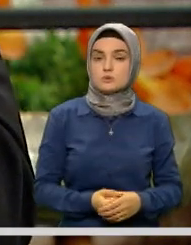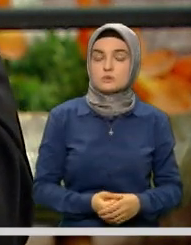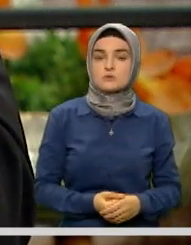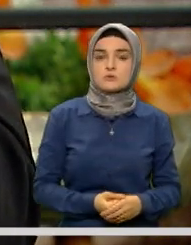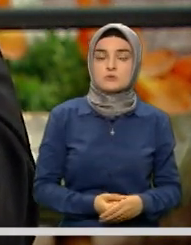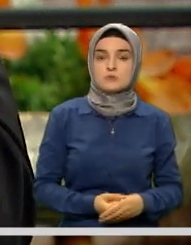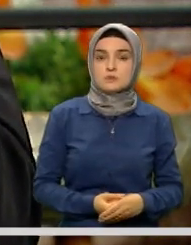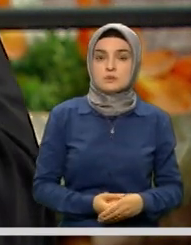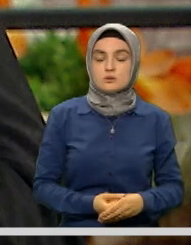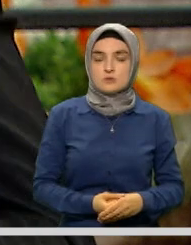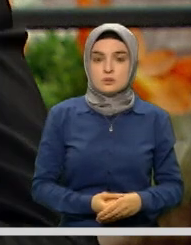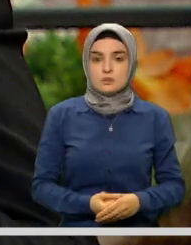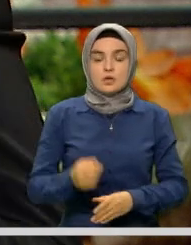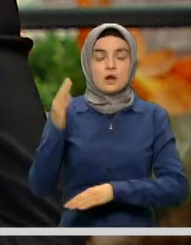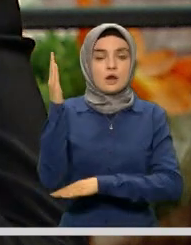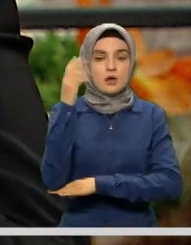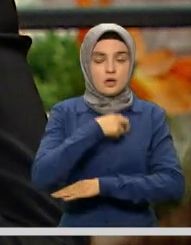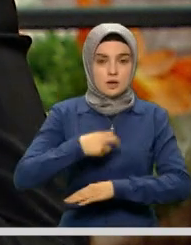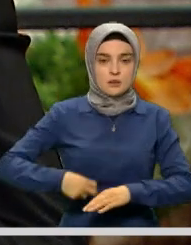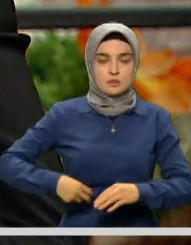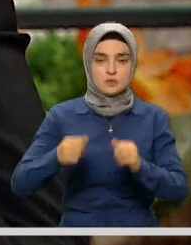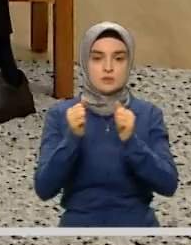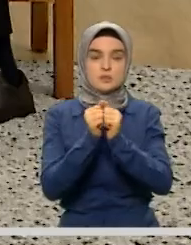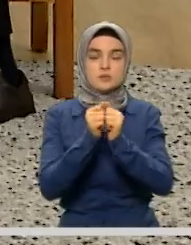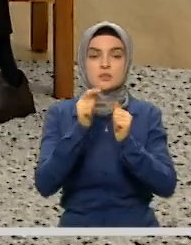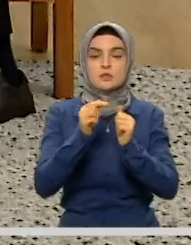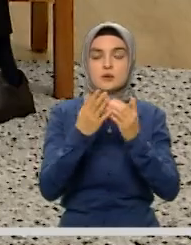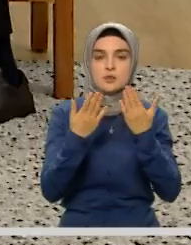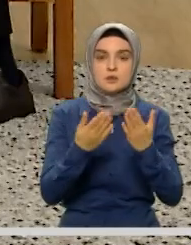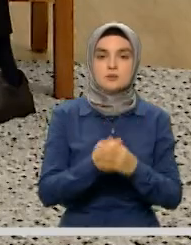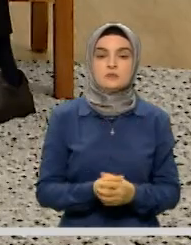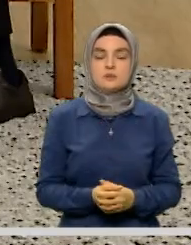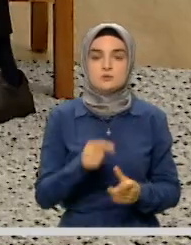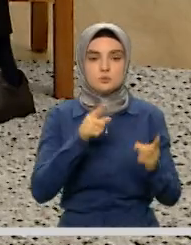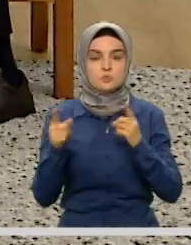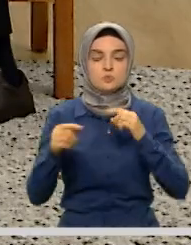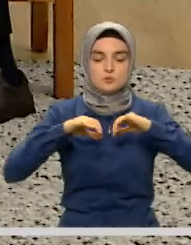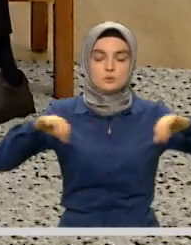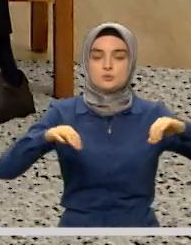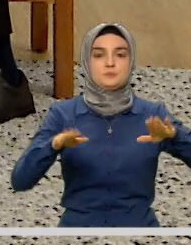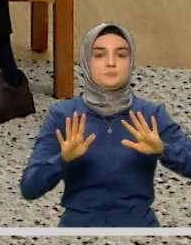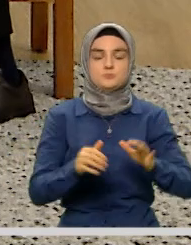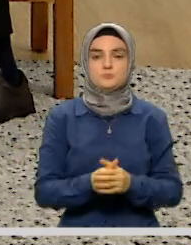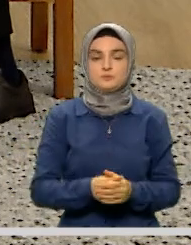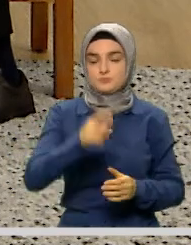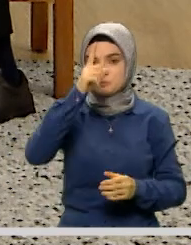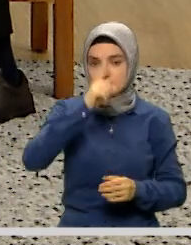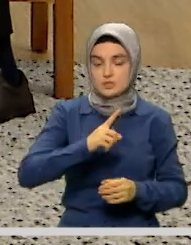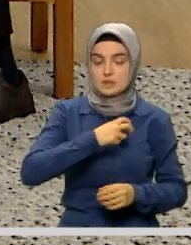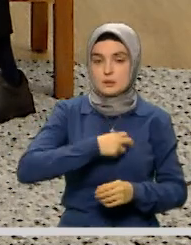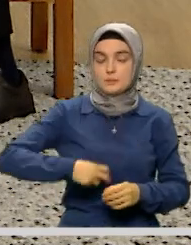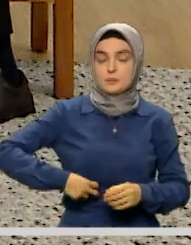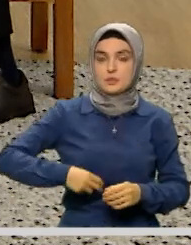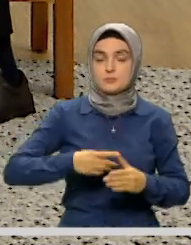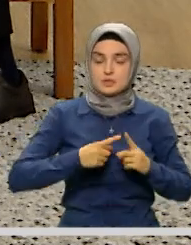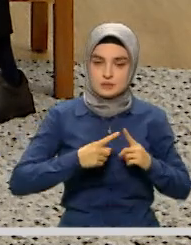bakıldığında Adem Aleyhisselam'dan itibaren hep beraber olmuş, mürekkep olmuş. Bunlar birbirinden ayrılmamış. Daha ilk peygamber Adem peygamberden